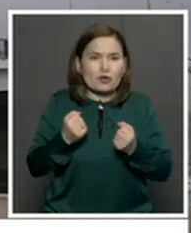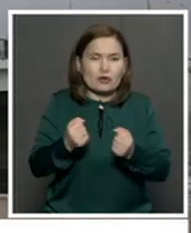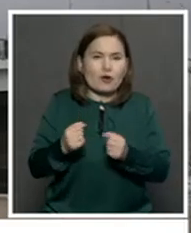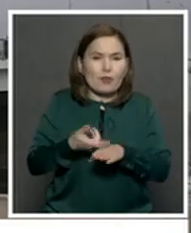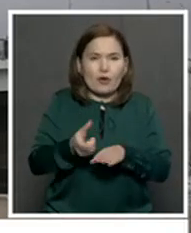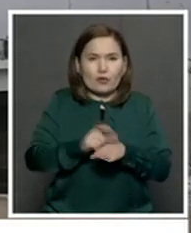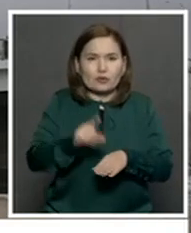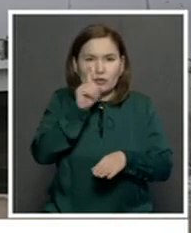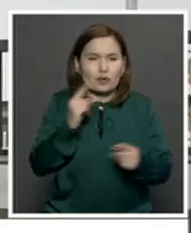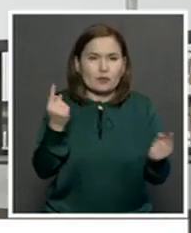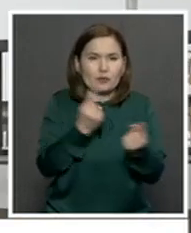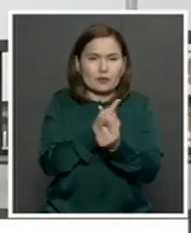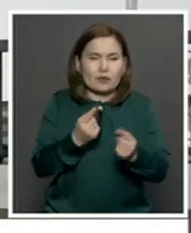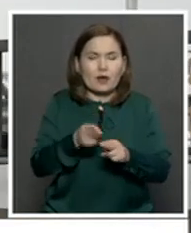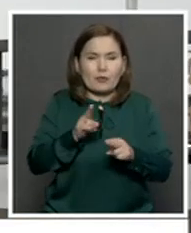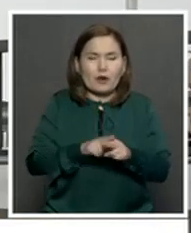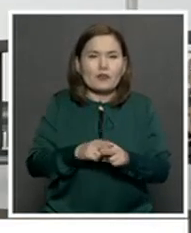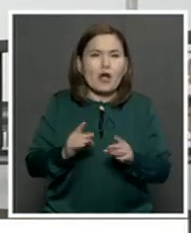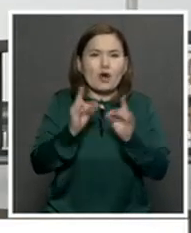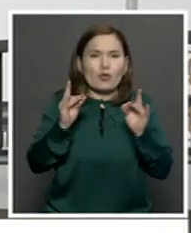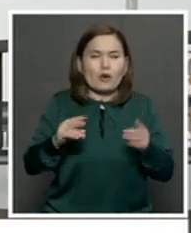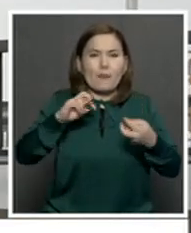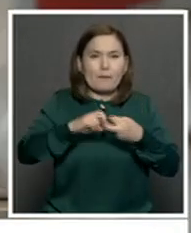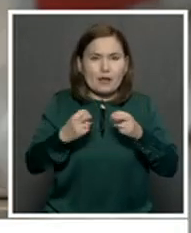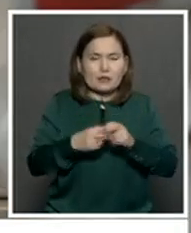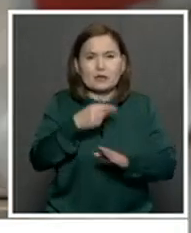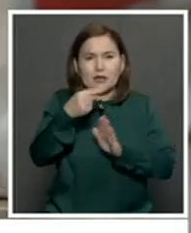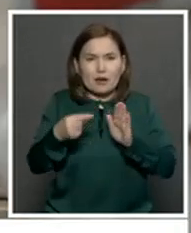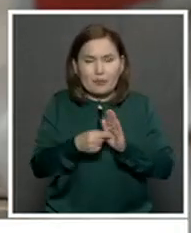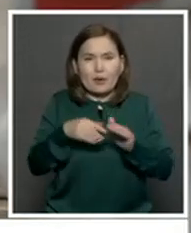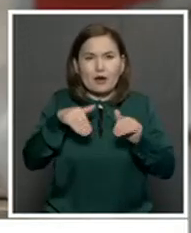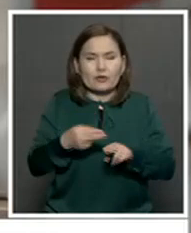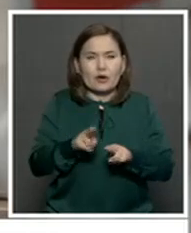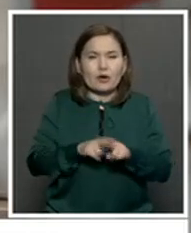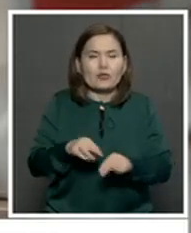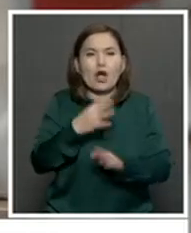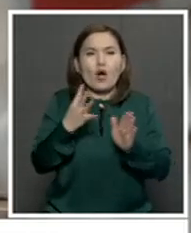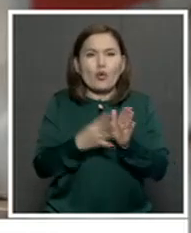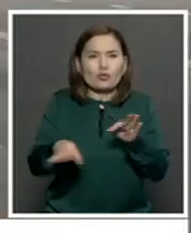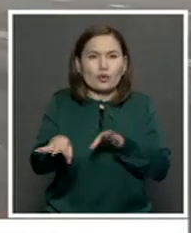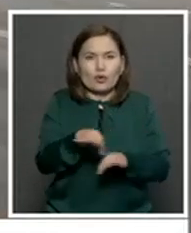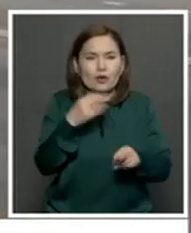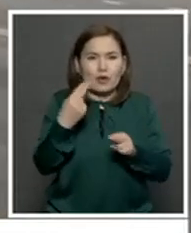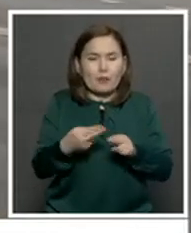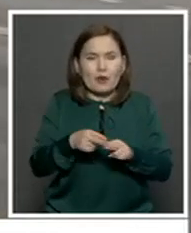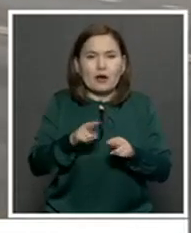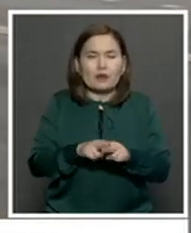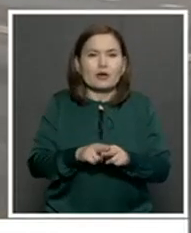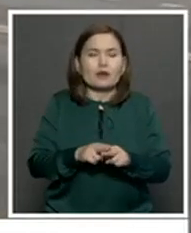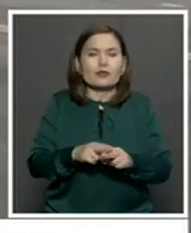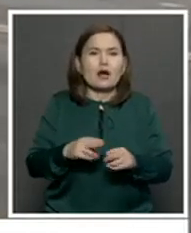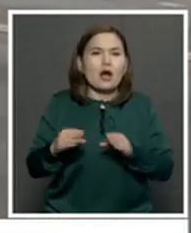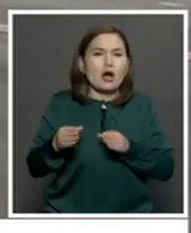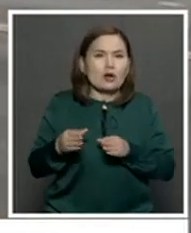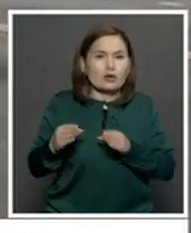Жалағы, Шаңақорған аудандарында да көпір мәселесі оң шешімін тапты. Жалпы ауқымды 19 жоба аяқталып, өңірде жол көлік